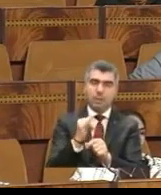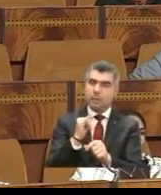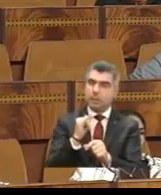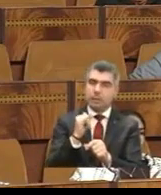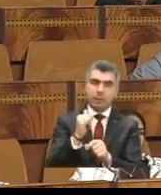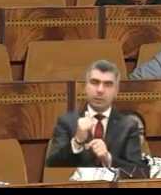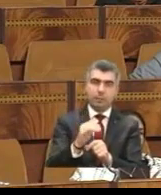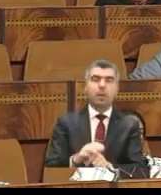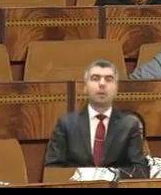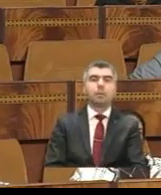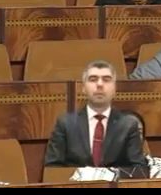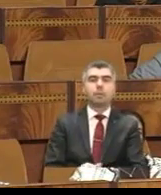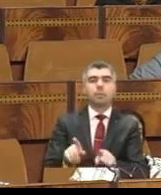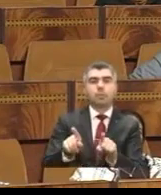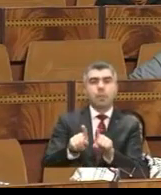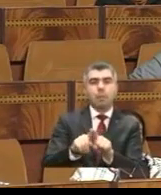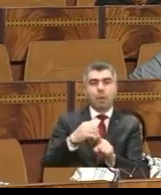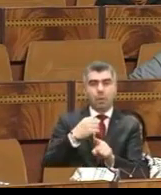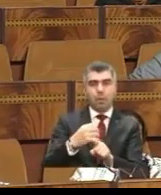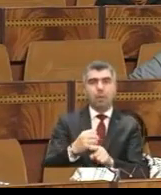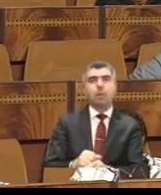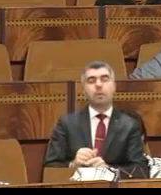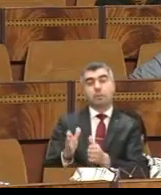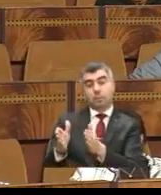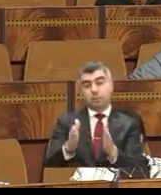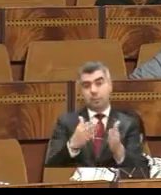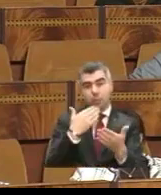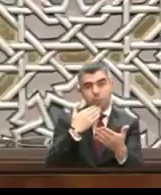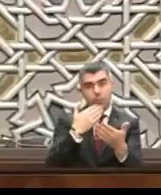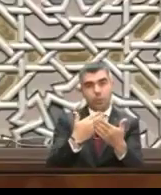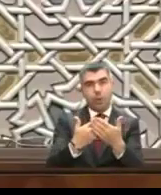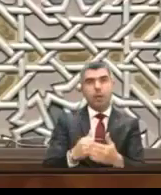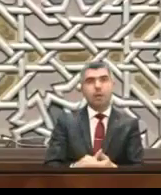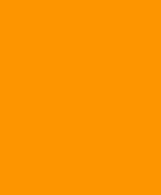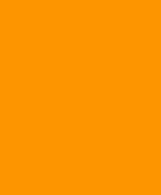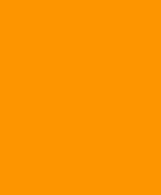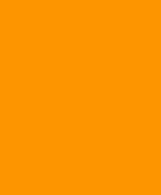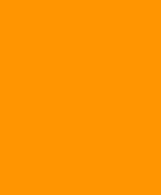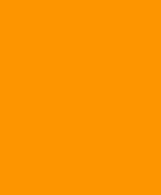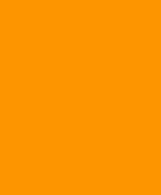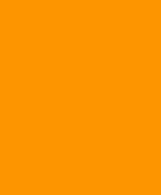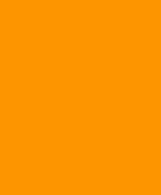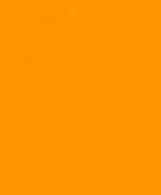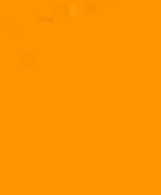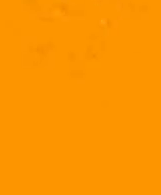حكومة كشة مشة نشة. شكرا سيد الرئيس. شكرا.